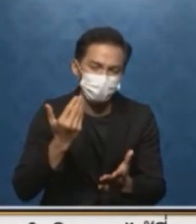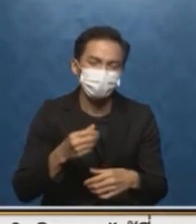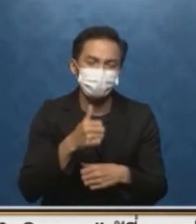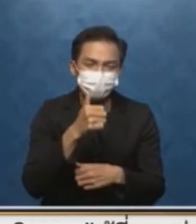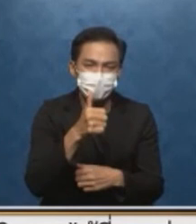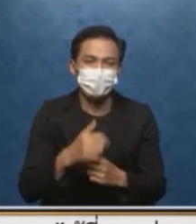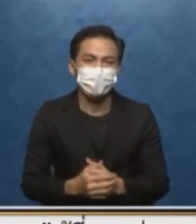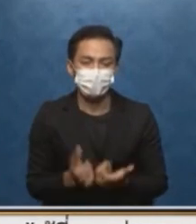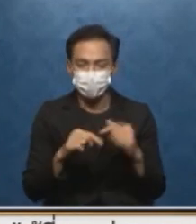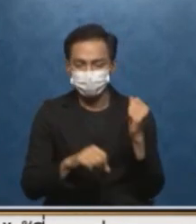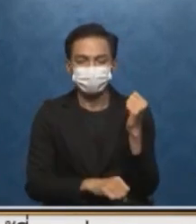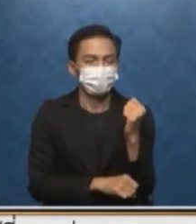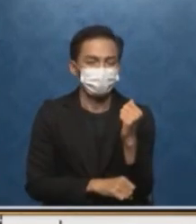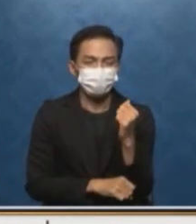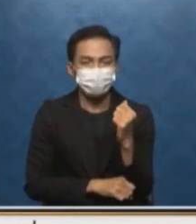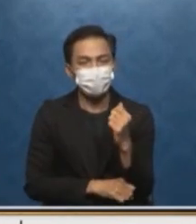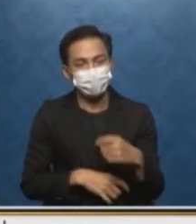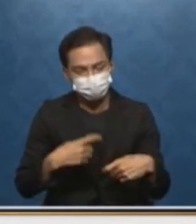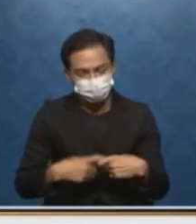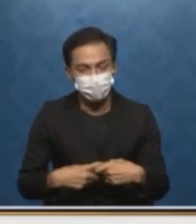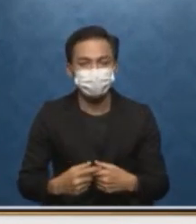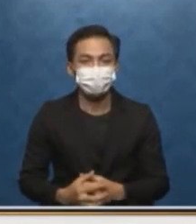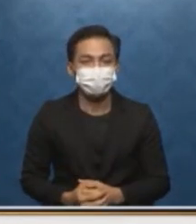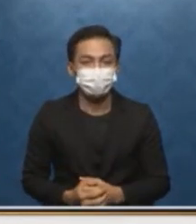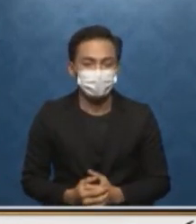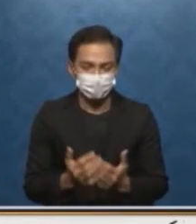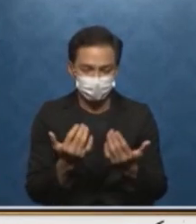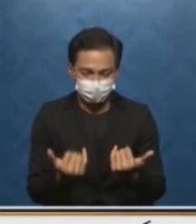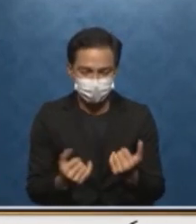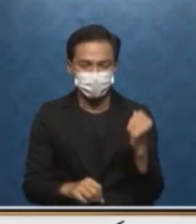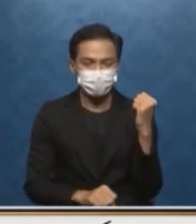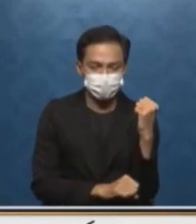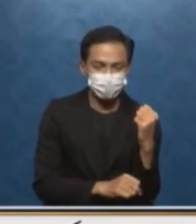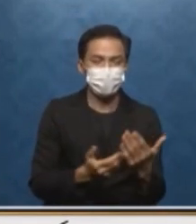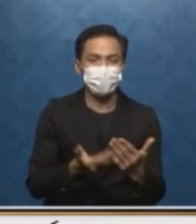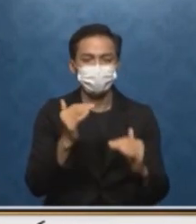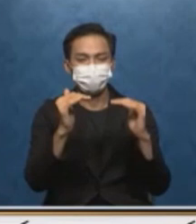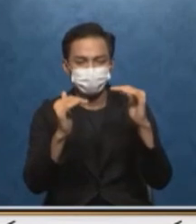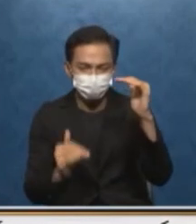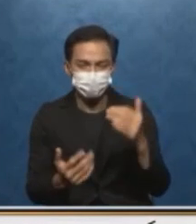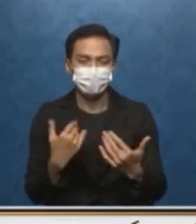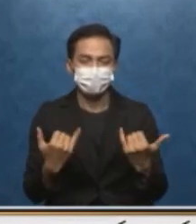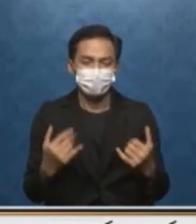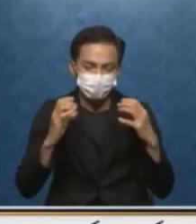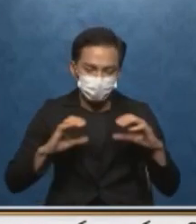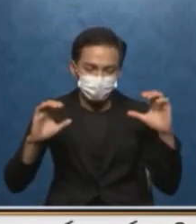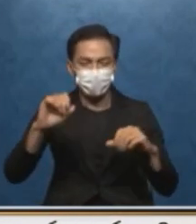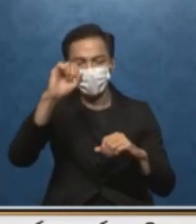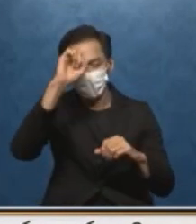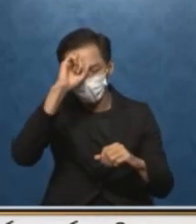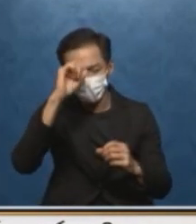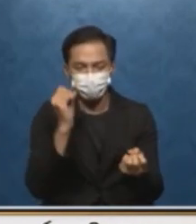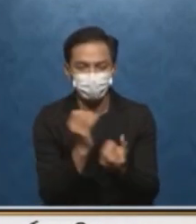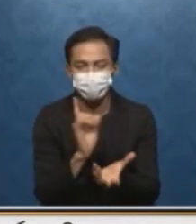นะคะความเหลื่อมล้ำที่เกิดจากรัฐบาลที่โง่เขลาตอนนี้กำลังทำให้ประเทศไทยอ่อนแ